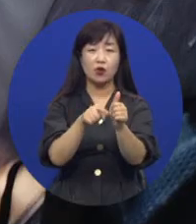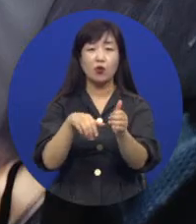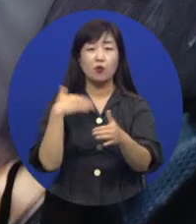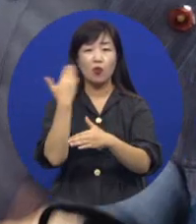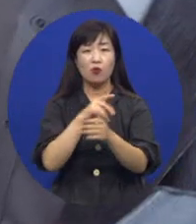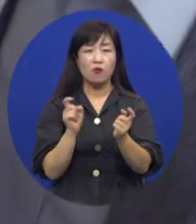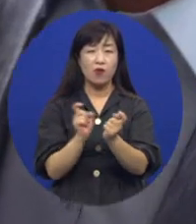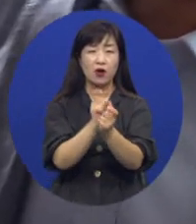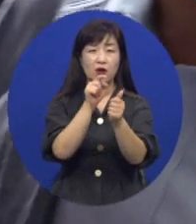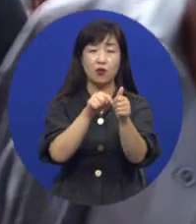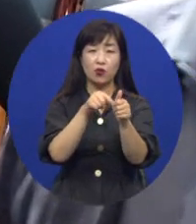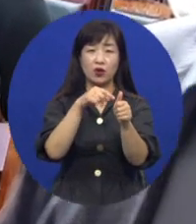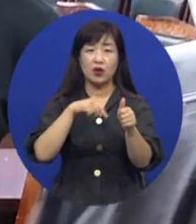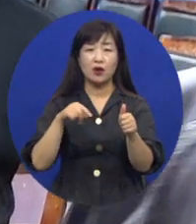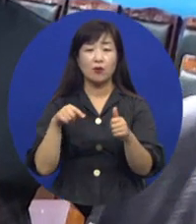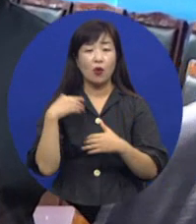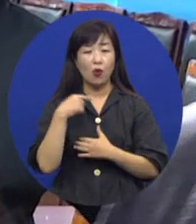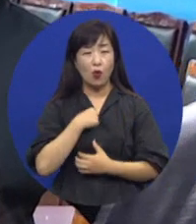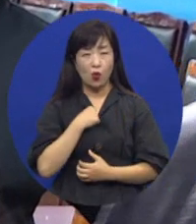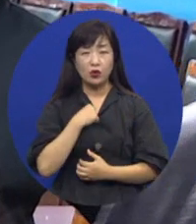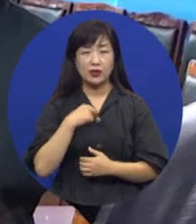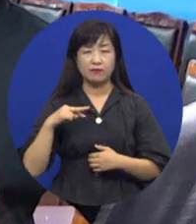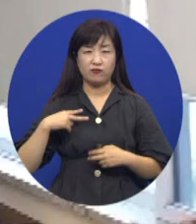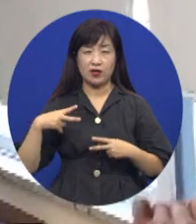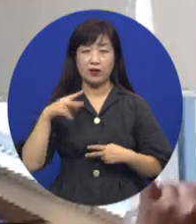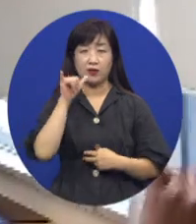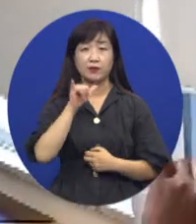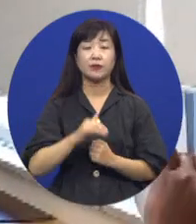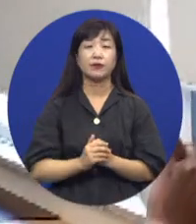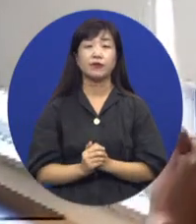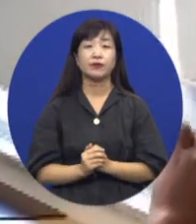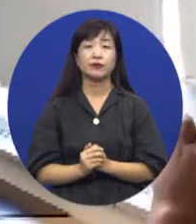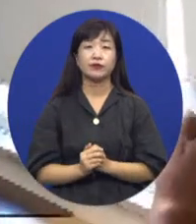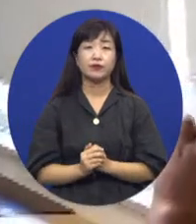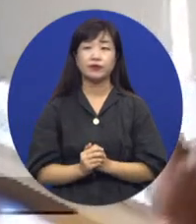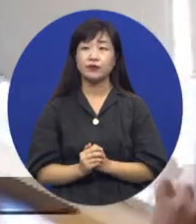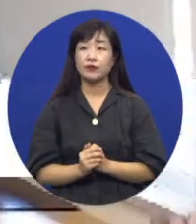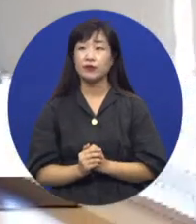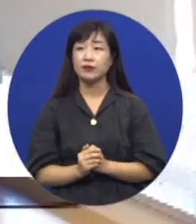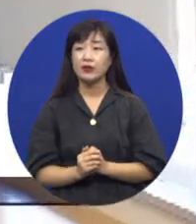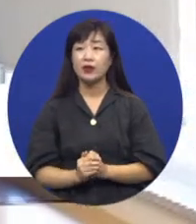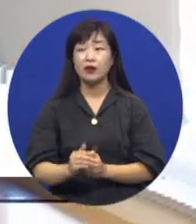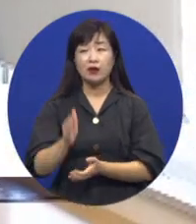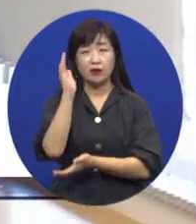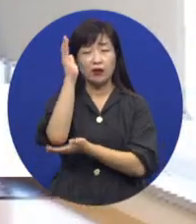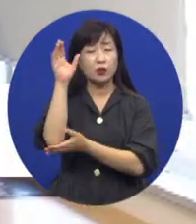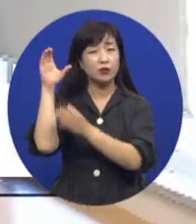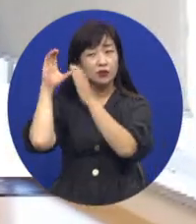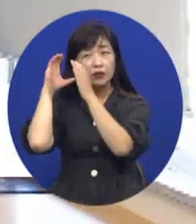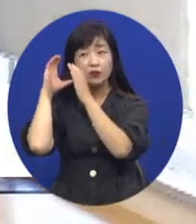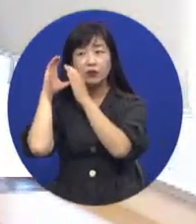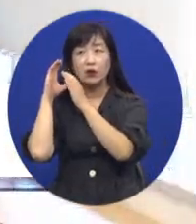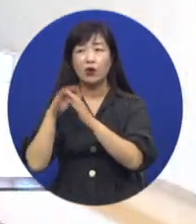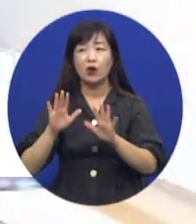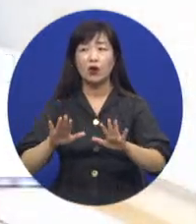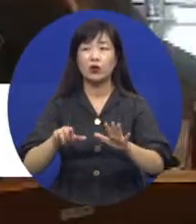끝에 위 의원의 옷이 찢어지기도 했습니다. 얘기 좀 들어보자고. 자, 오늘 들을 말씀